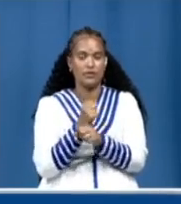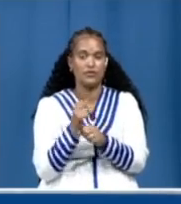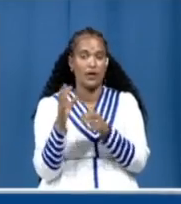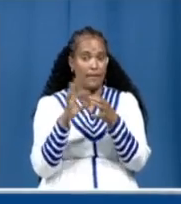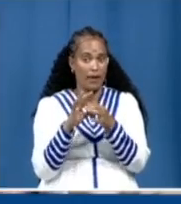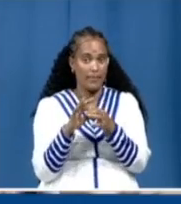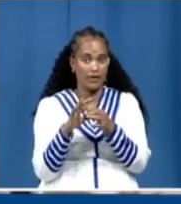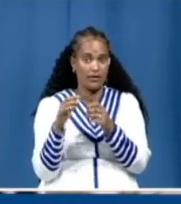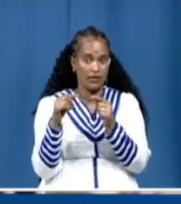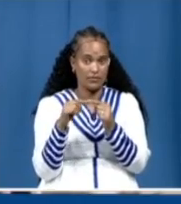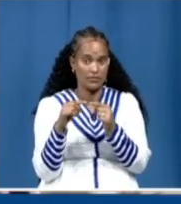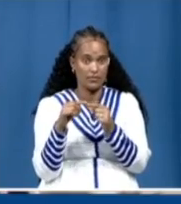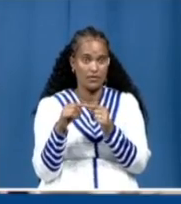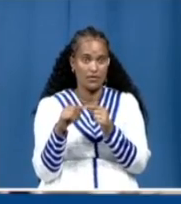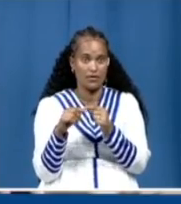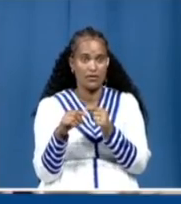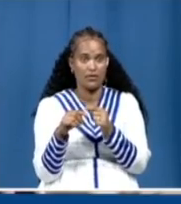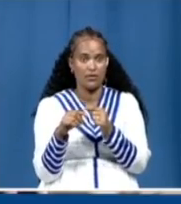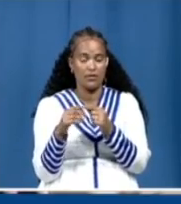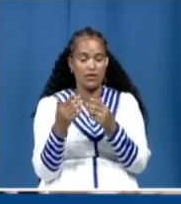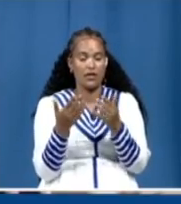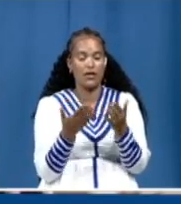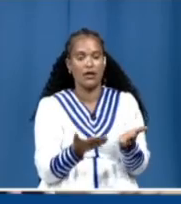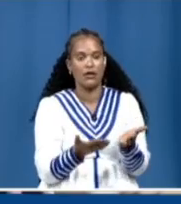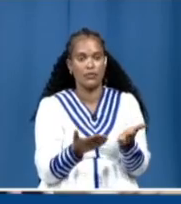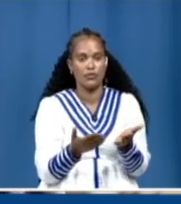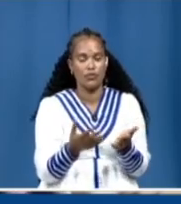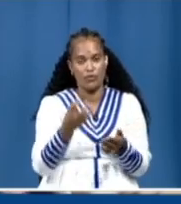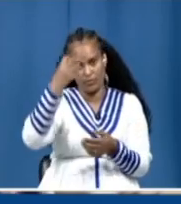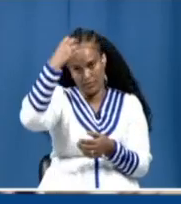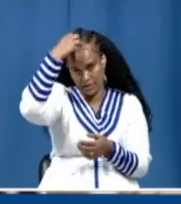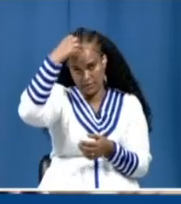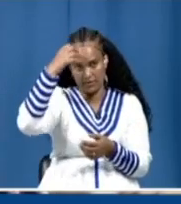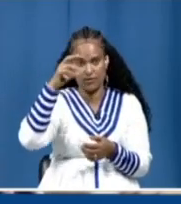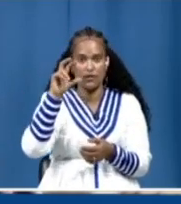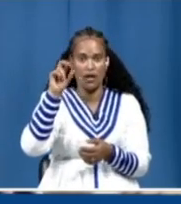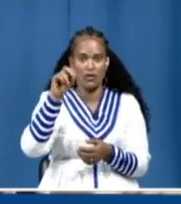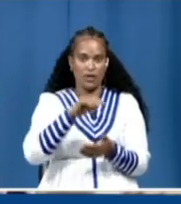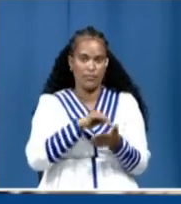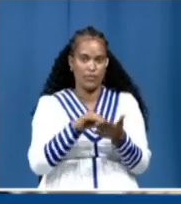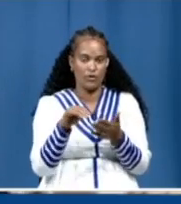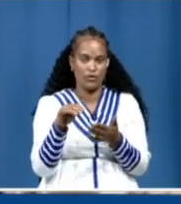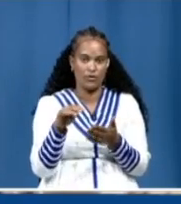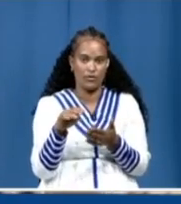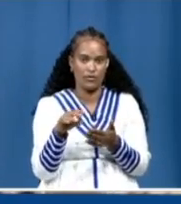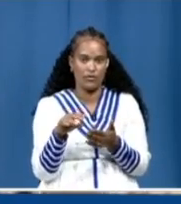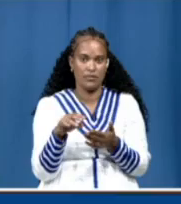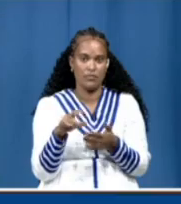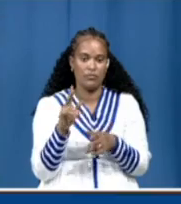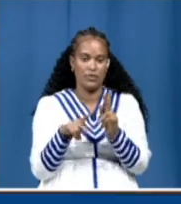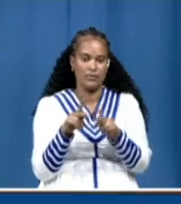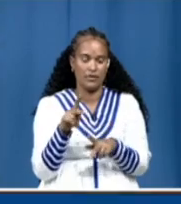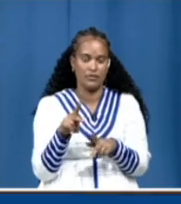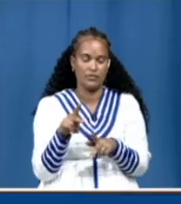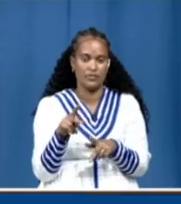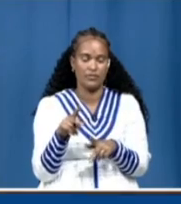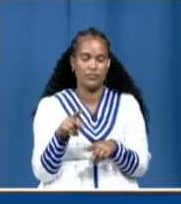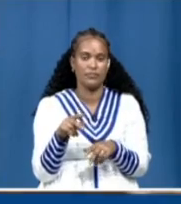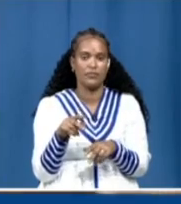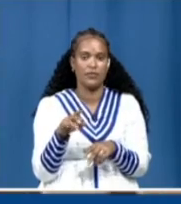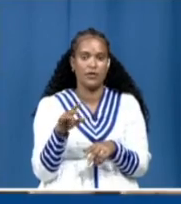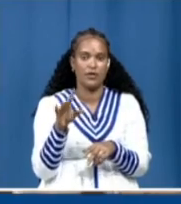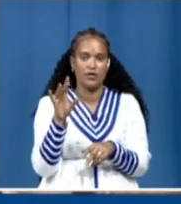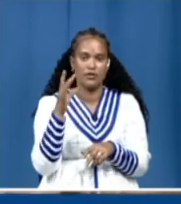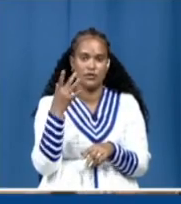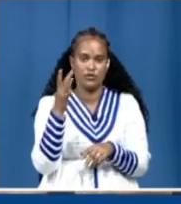تأتى أساسيركا 7 مليون كقرب كله منجسي 3 مليون دما بحبرت سو كواس أتوايلو كوابنا